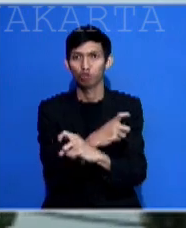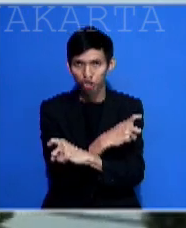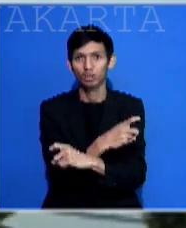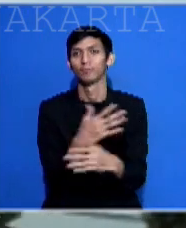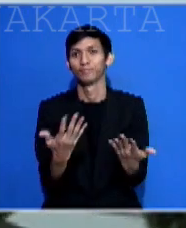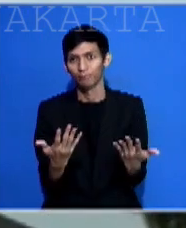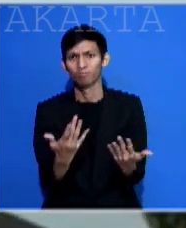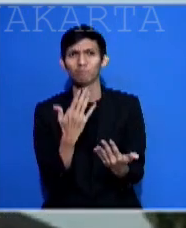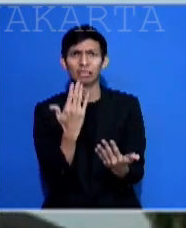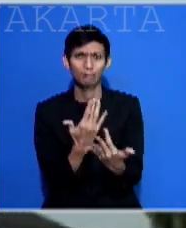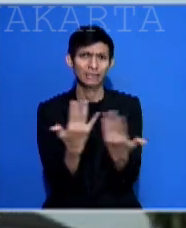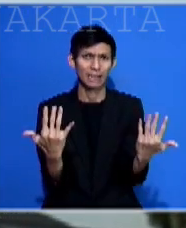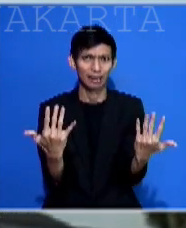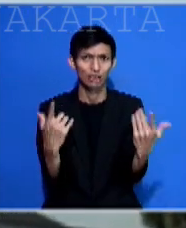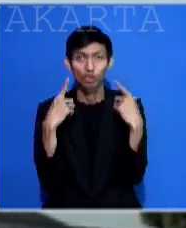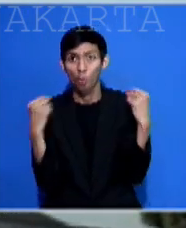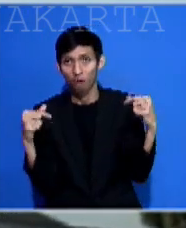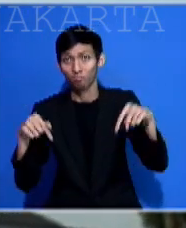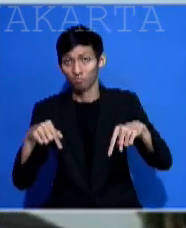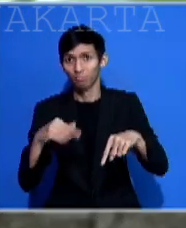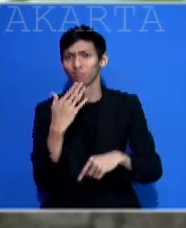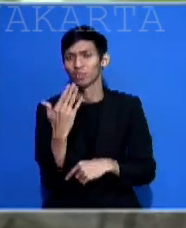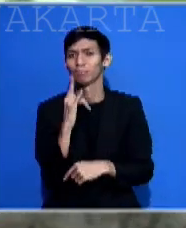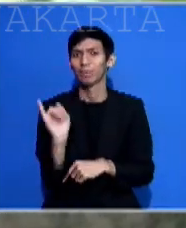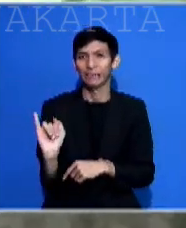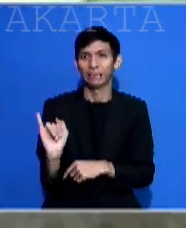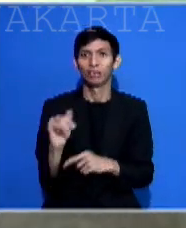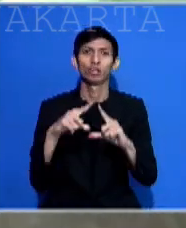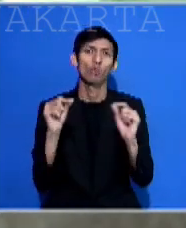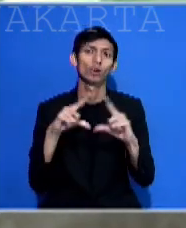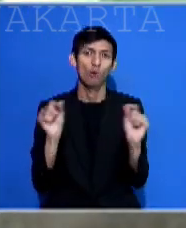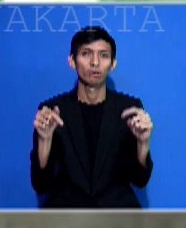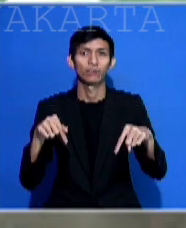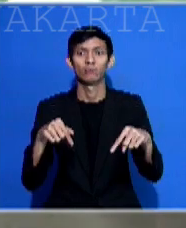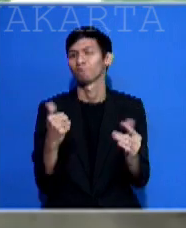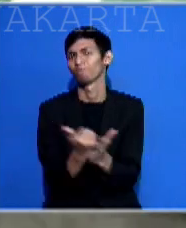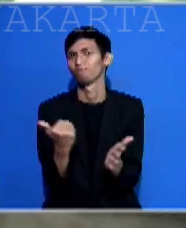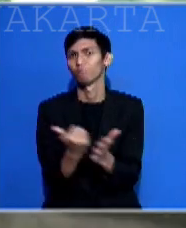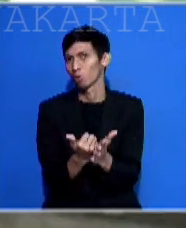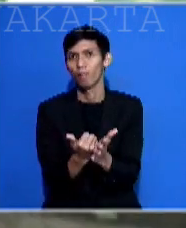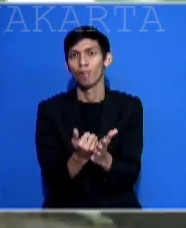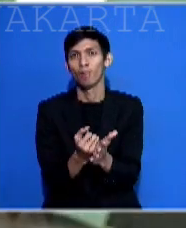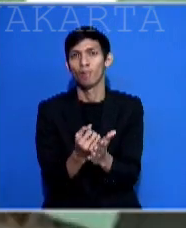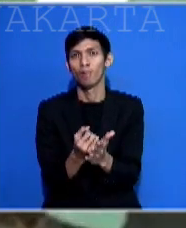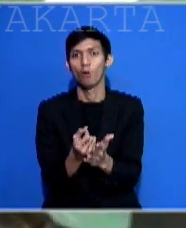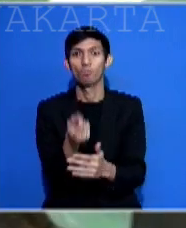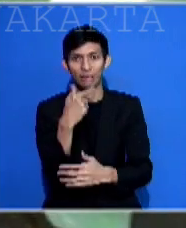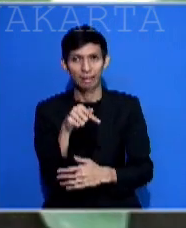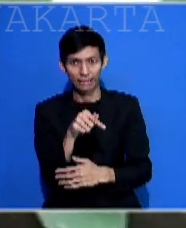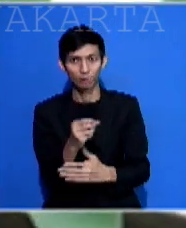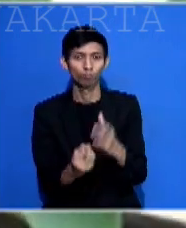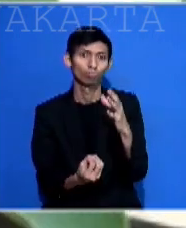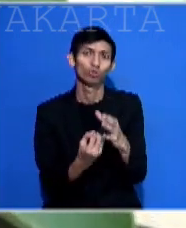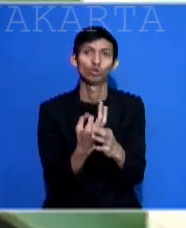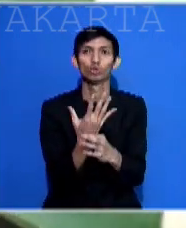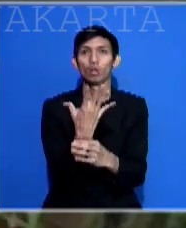masyarakat Jawi ing setunggaling upacara adat kadosta wiwit ron dadap serep menika ugi mboten nate katalumpen. Tanaman dadap serep saged dipun